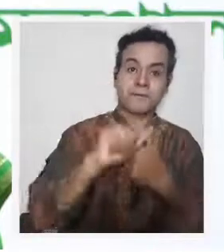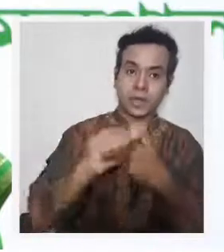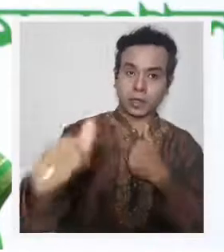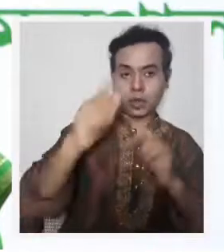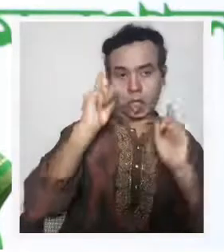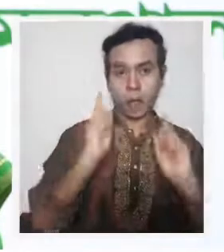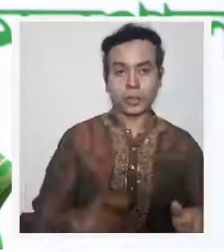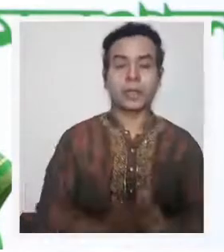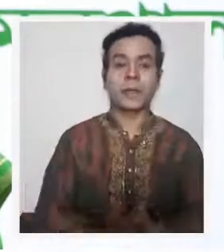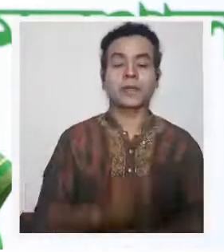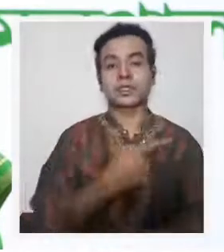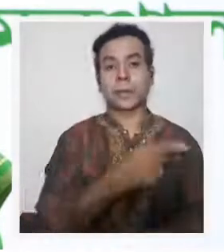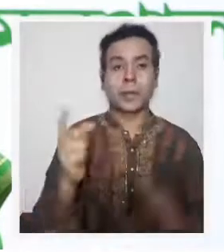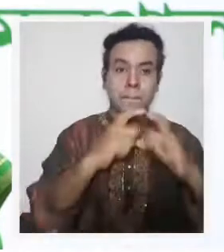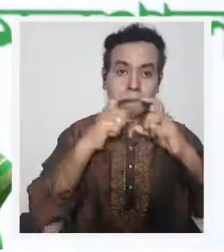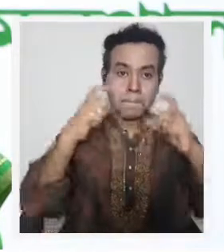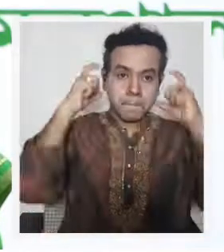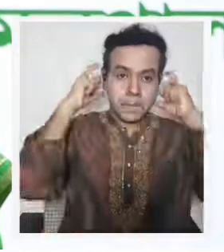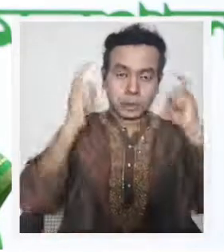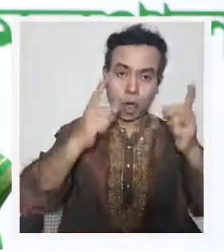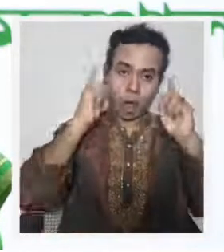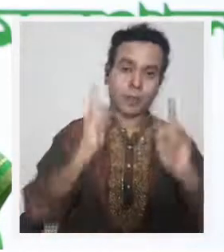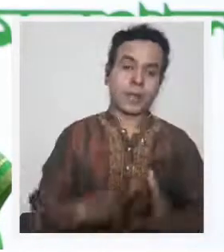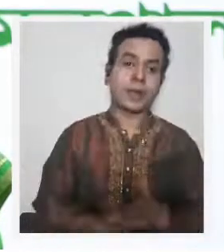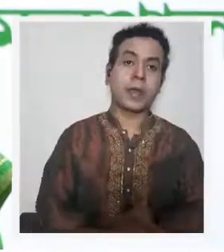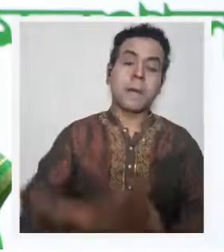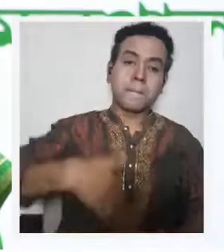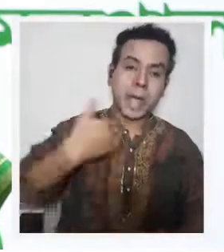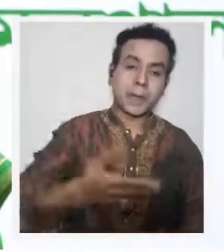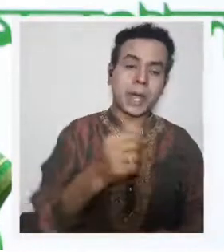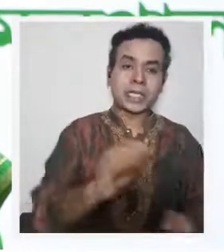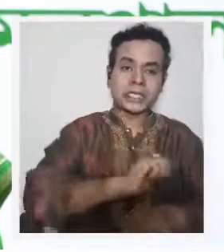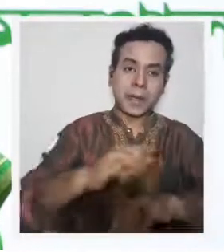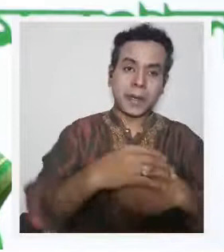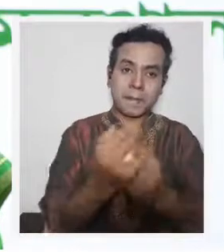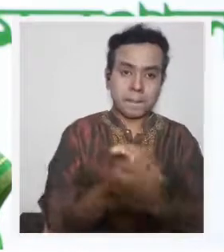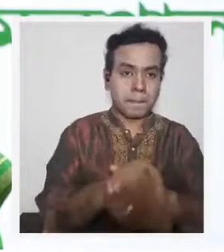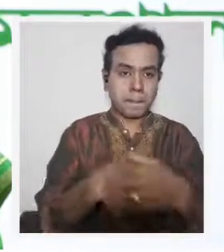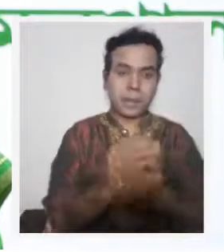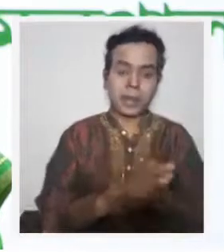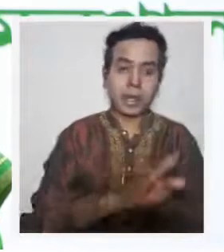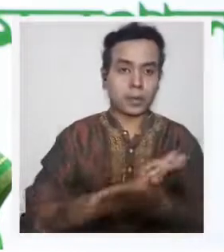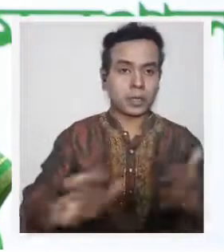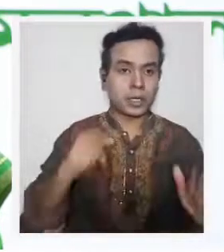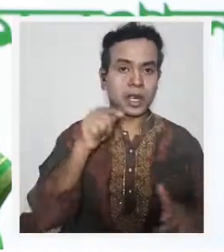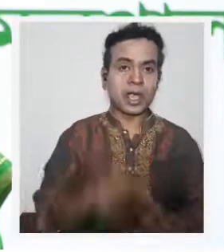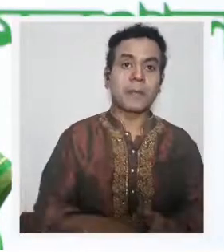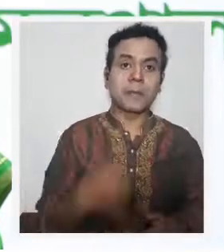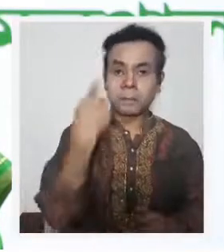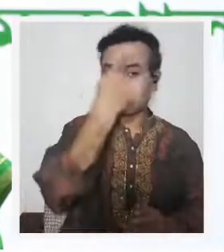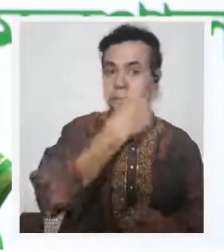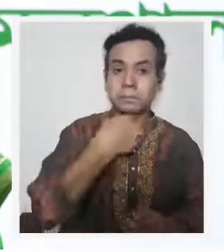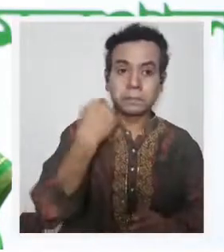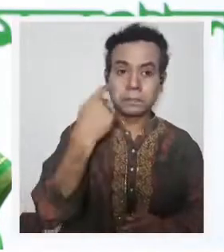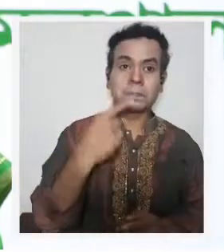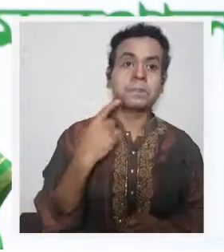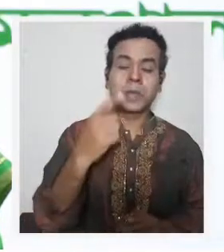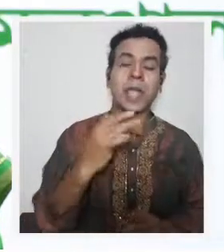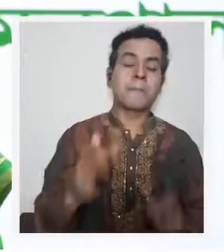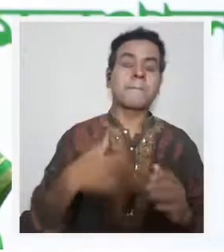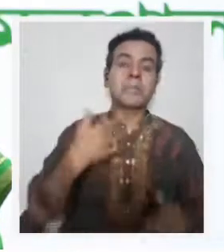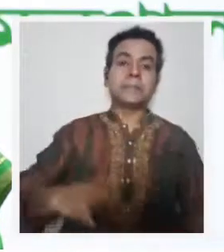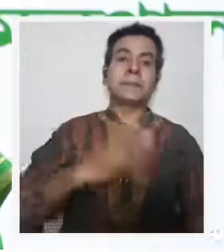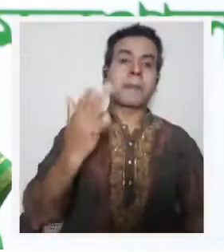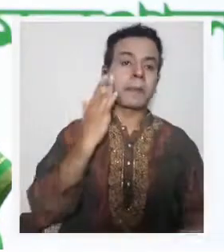অবশ্যই নিরাপদ দূরত্বে থাকার চেষ্টা করব আমরা, কিন্তু আমরা মাস্ক পরব এবং আমরা বারবার হাত ধোব সাবান পানি